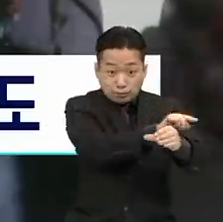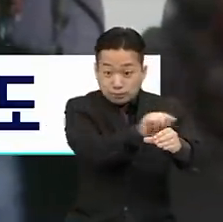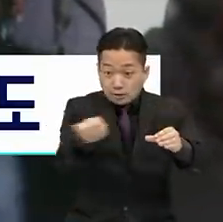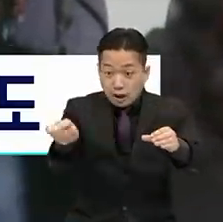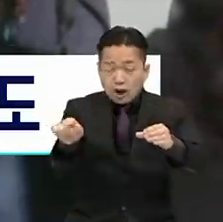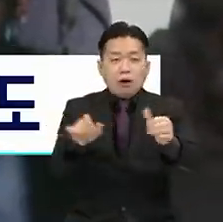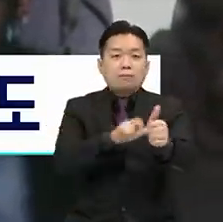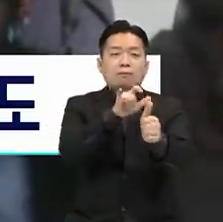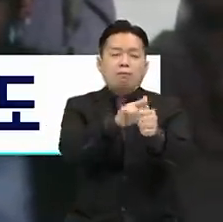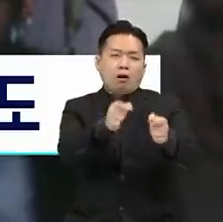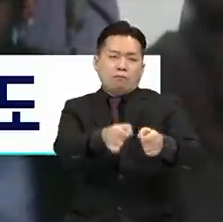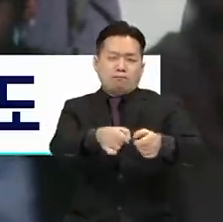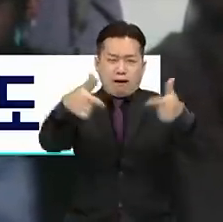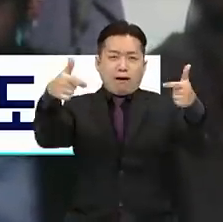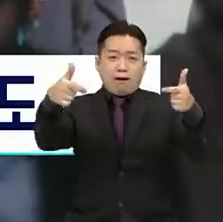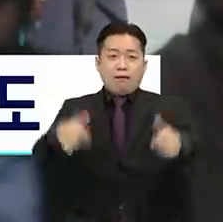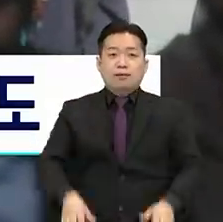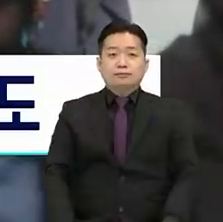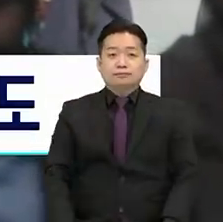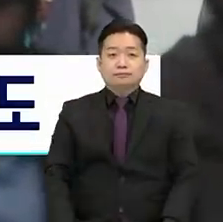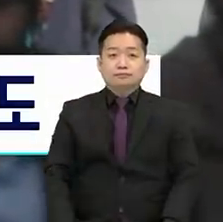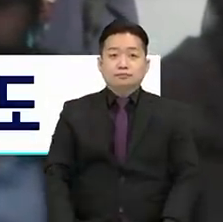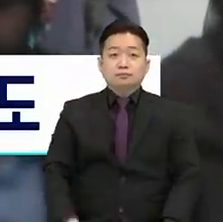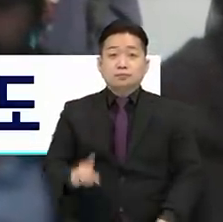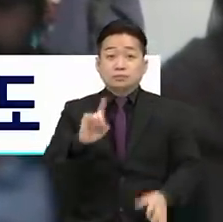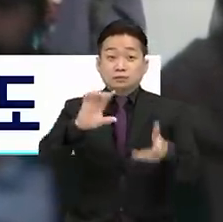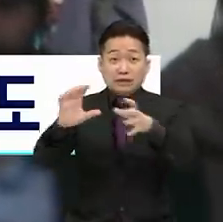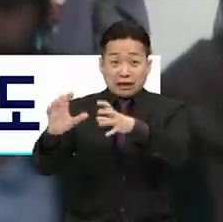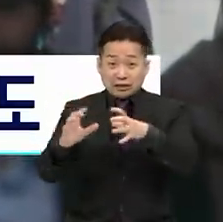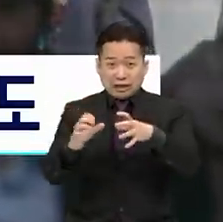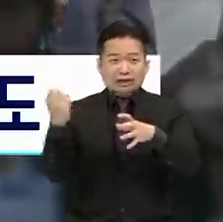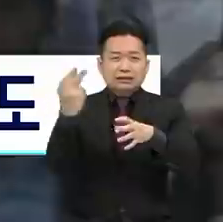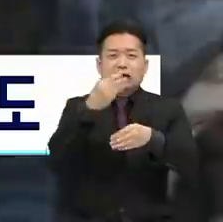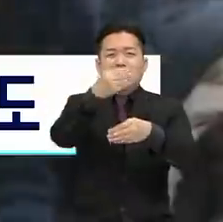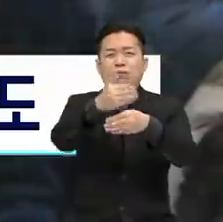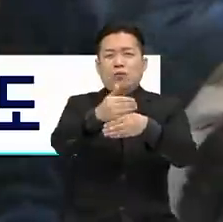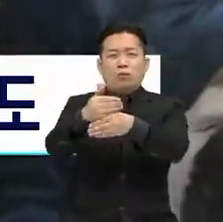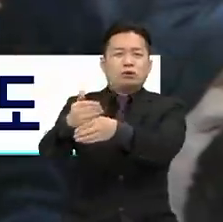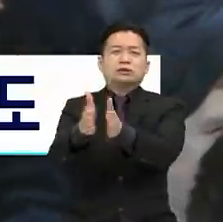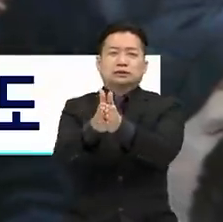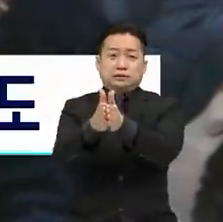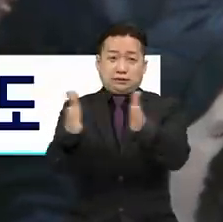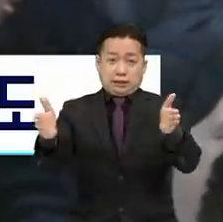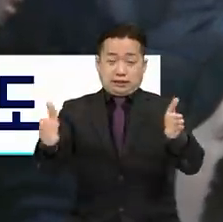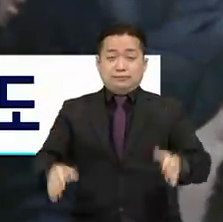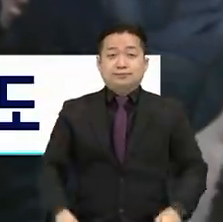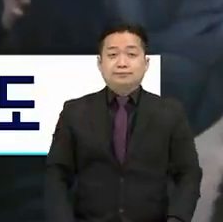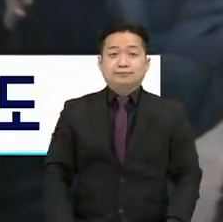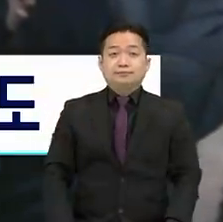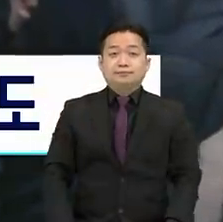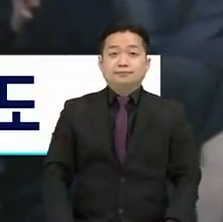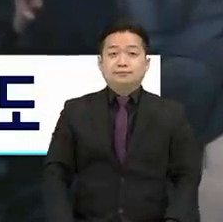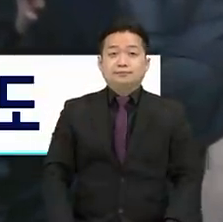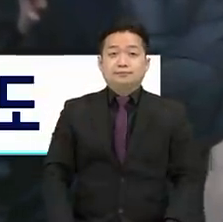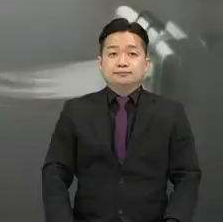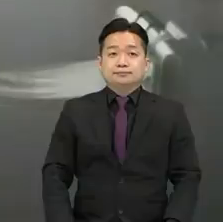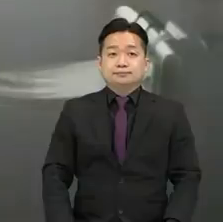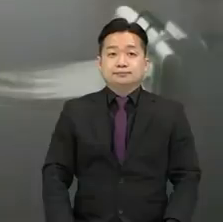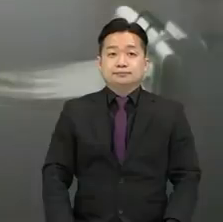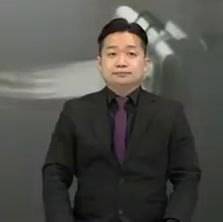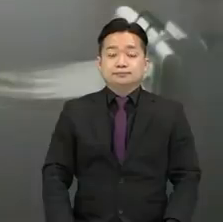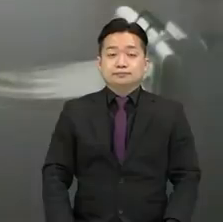신규 확진자가 다시 빠르게 늘고 있습니다. 일부 나라는 다시 봉쇄에 들어갔습니다. 김정계 기자입니다.